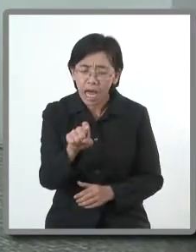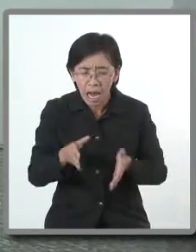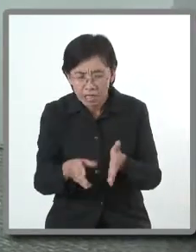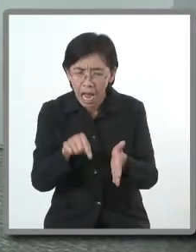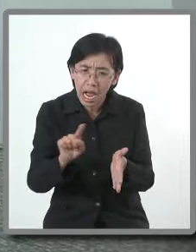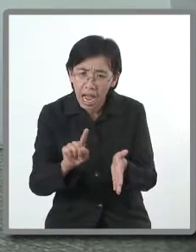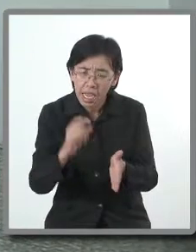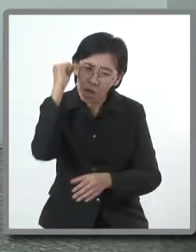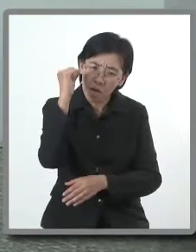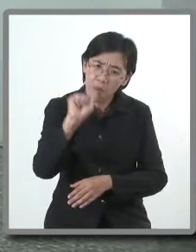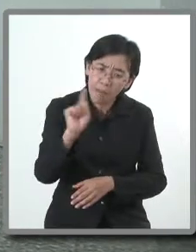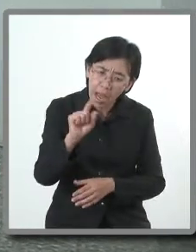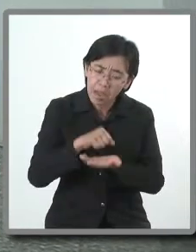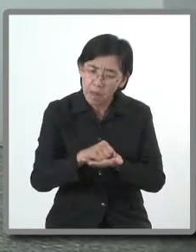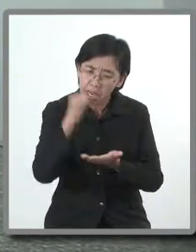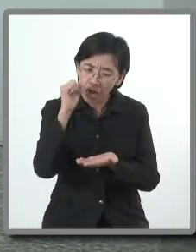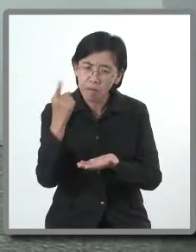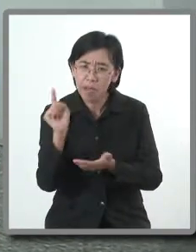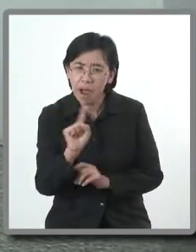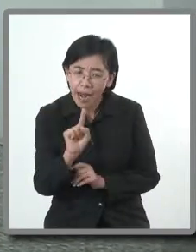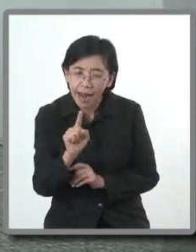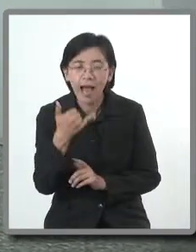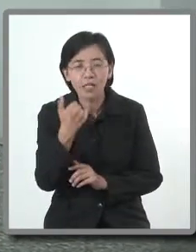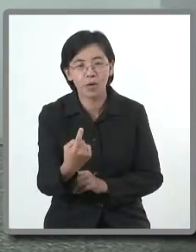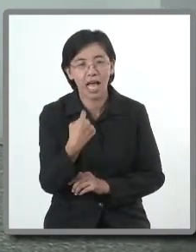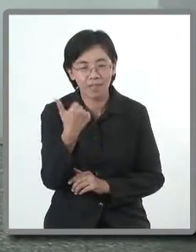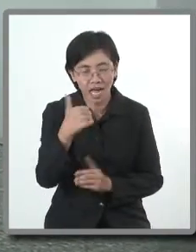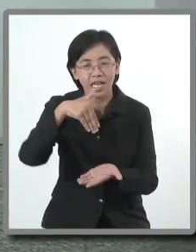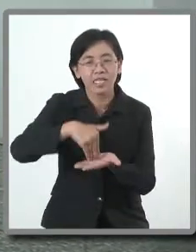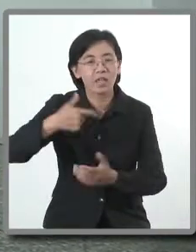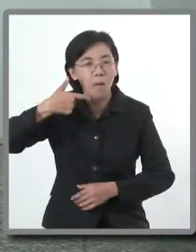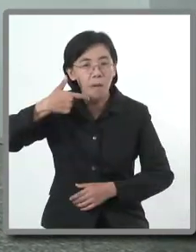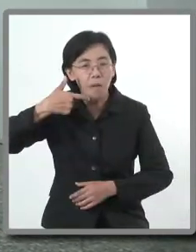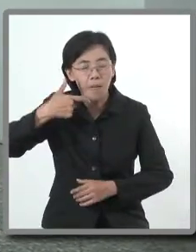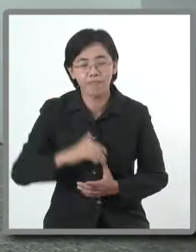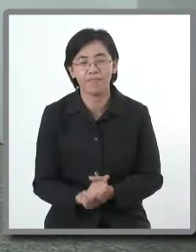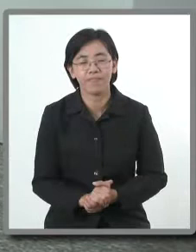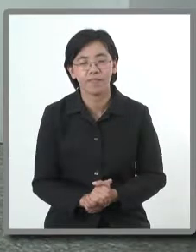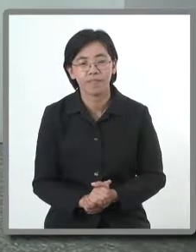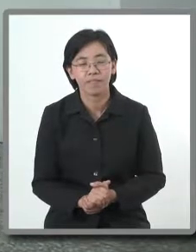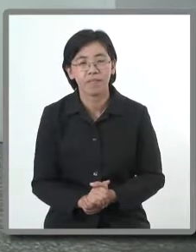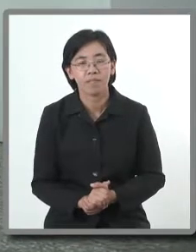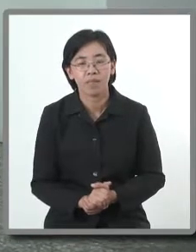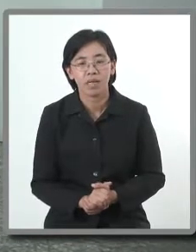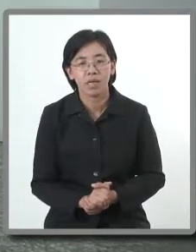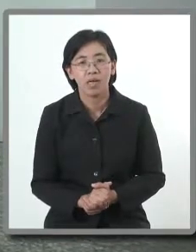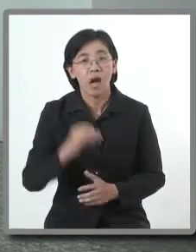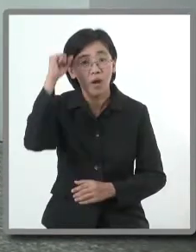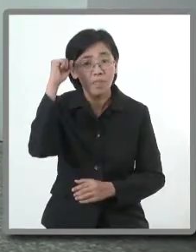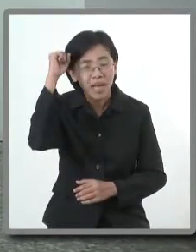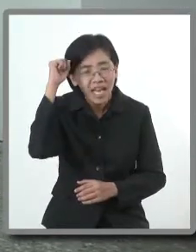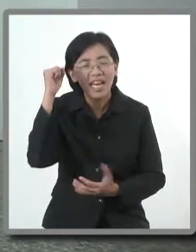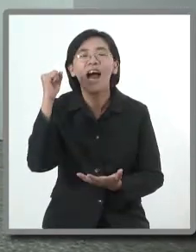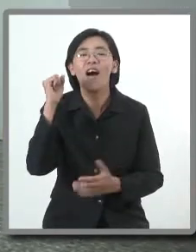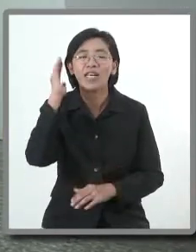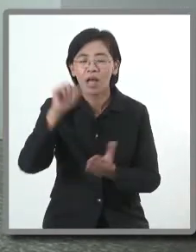างหรือว่าเกี่ยวกับเรื่องการบริการรถเมล์ใหม่ก็สามารถโทรมาสอบถามได้ที่ call center เพราะว่าการใช้รถเมล์รถสาธารณะก็จะ